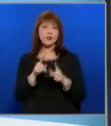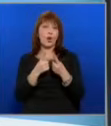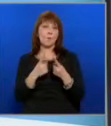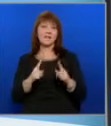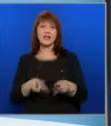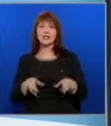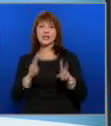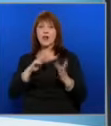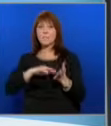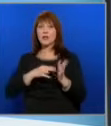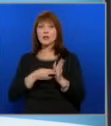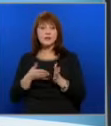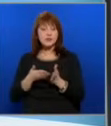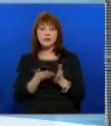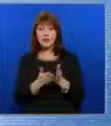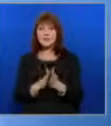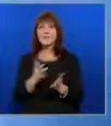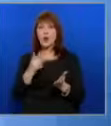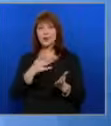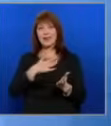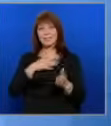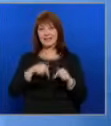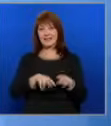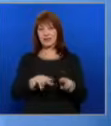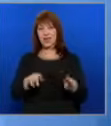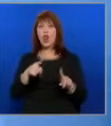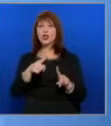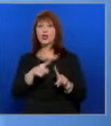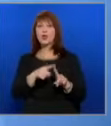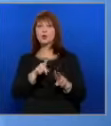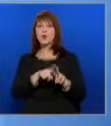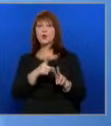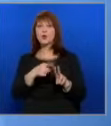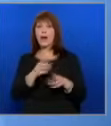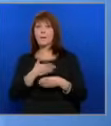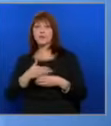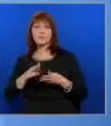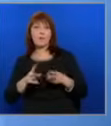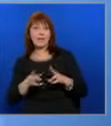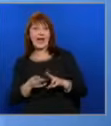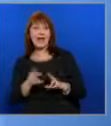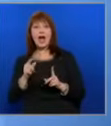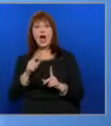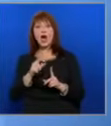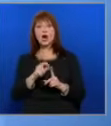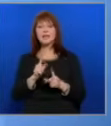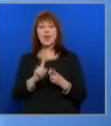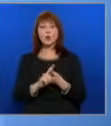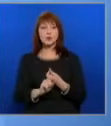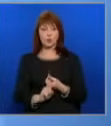политически ходове. Позиции от Има такъв народ, Тошко Йорданов и Продължаваме промяната Демократична България, Росен